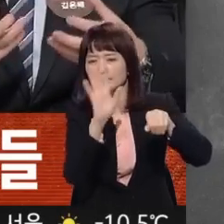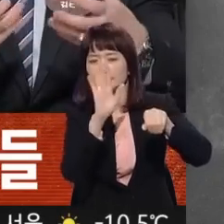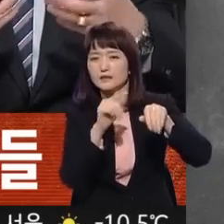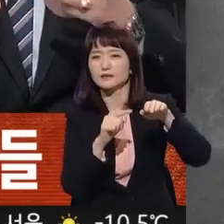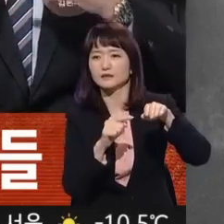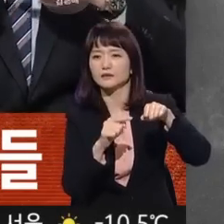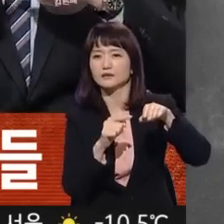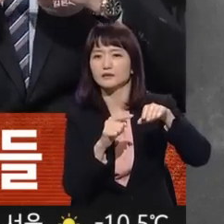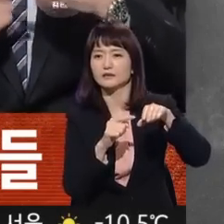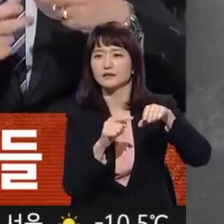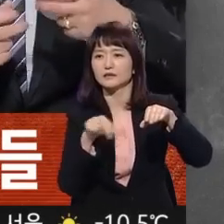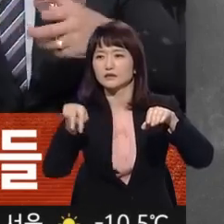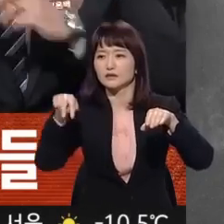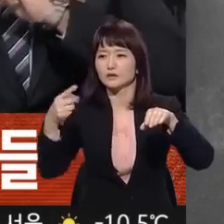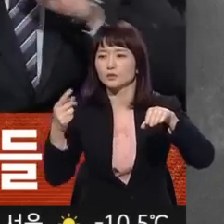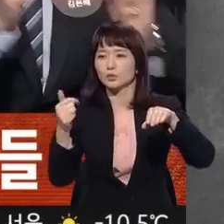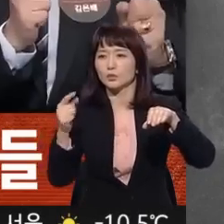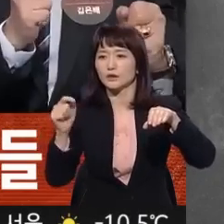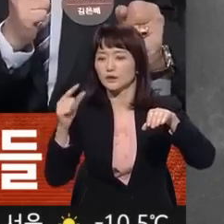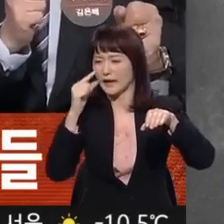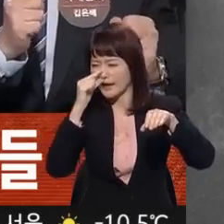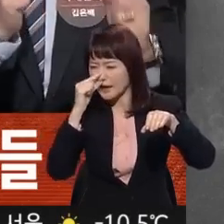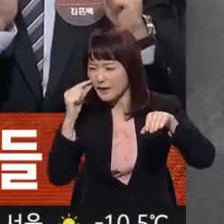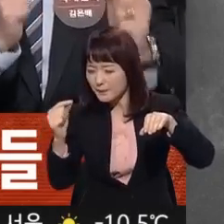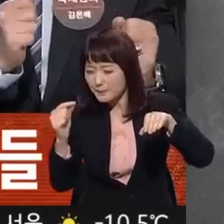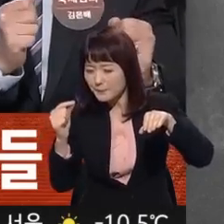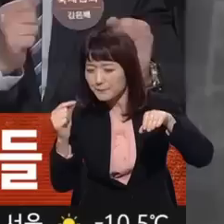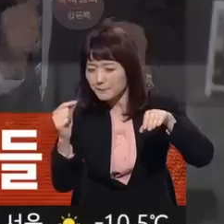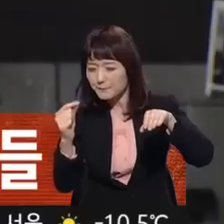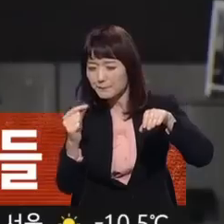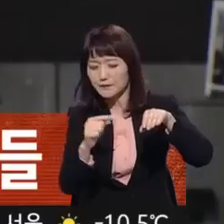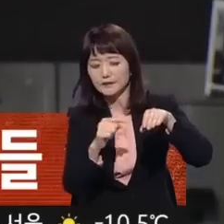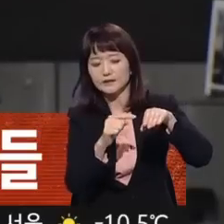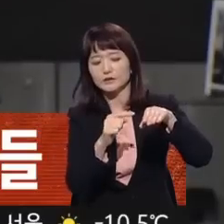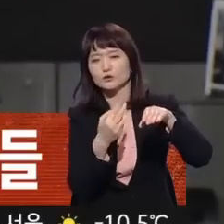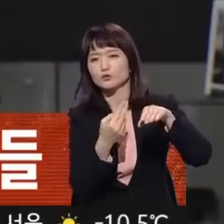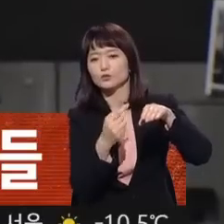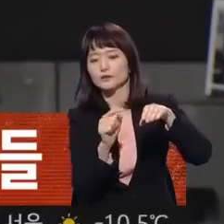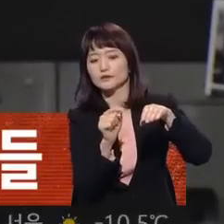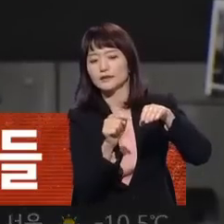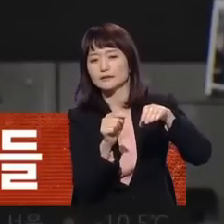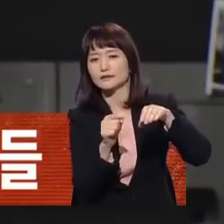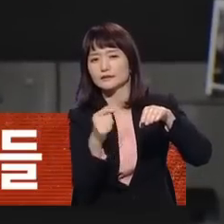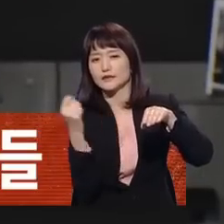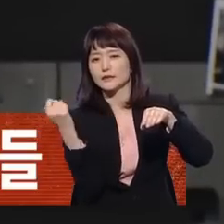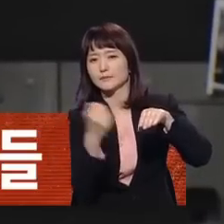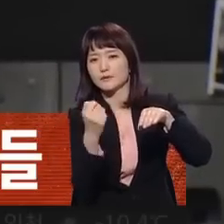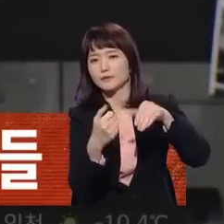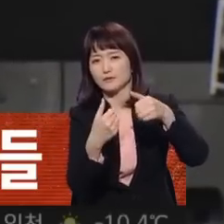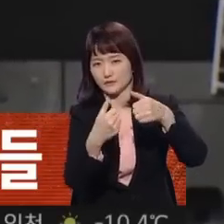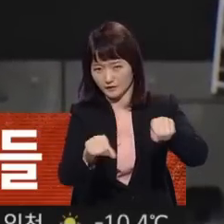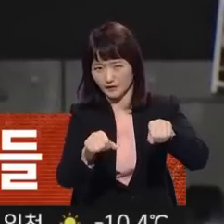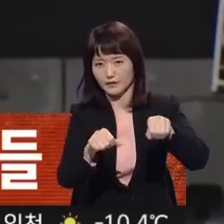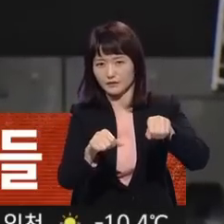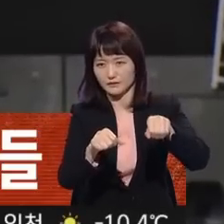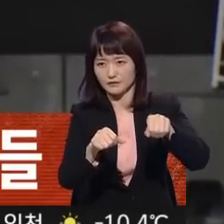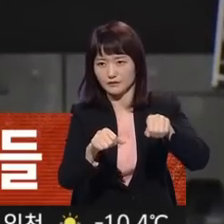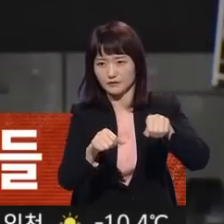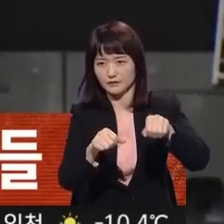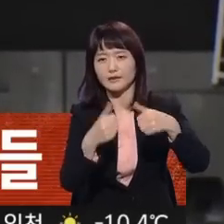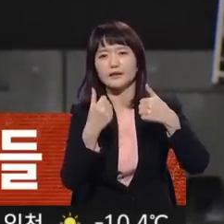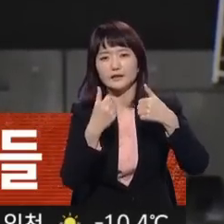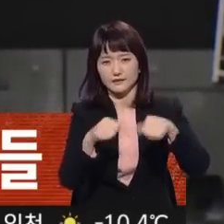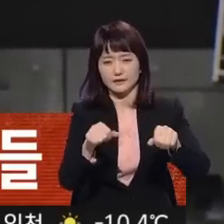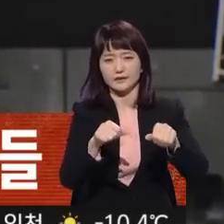때는 뺏지한 부분으로 때리게 되면은 쉽게 깨질 수 있으니까 그렇다 하더라도 저걸 깨가지고 구출했기 때문에